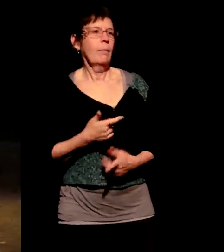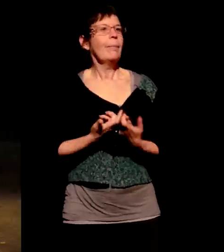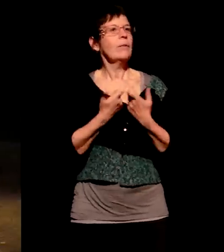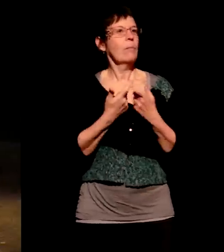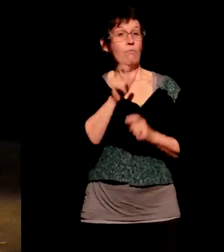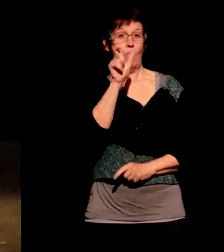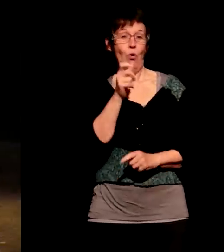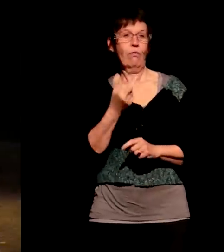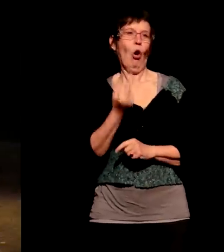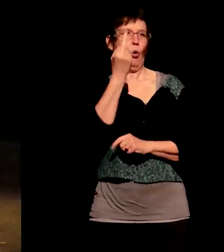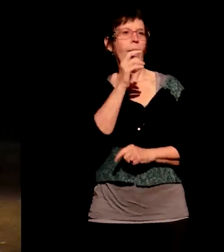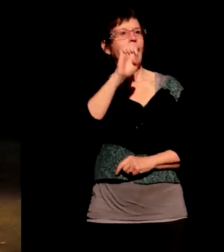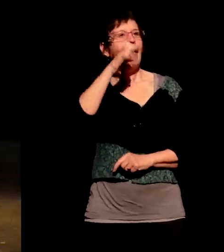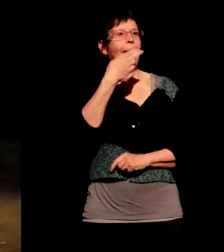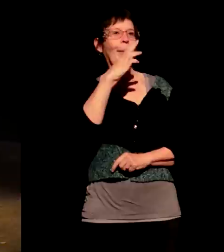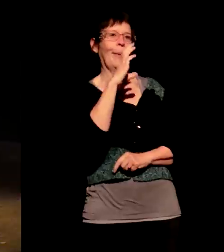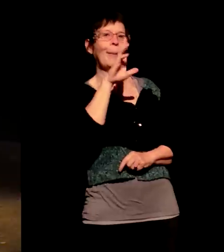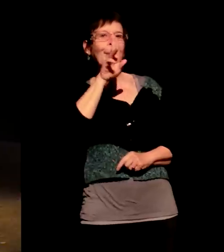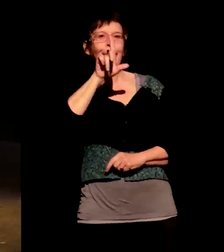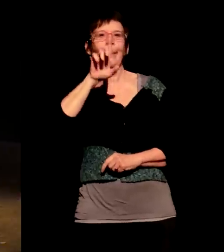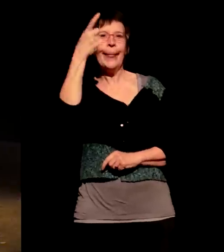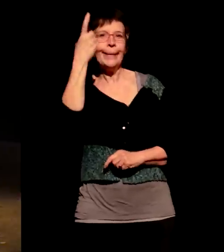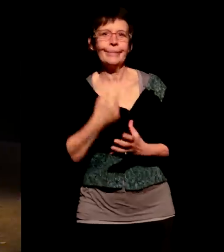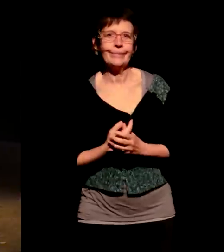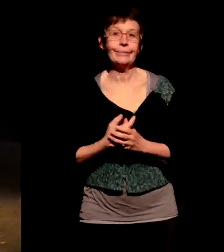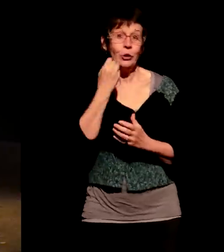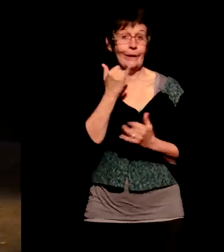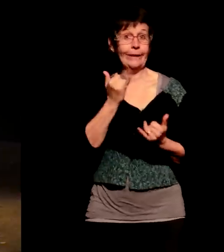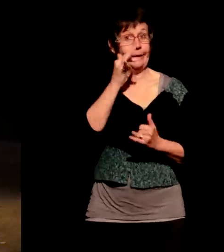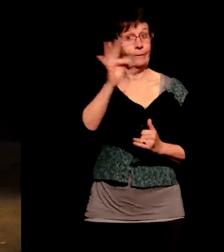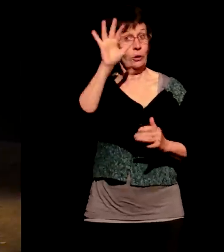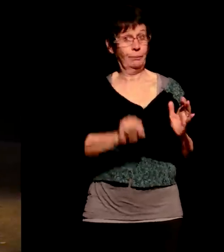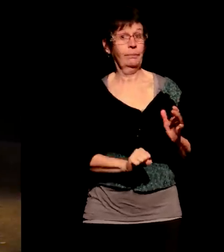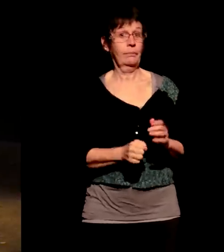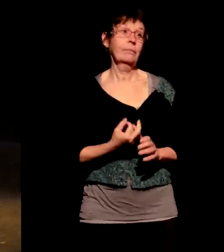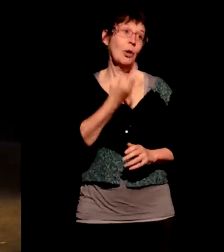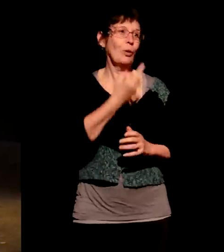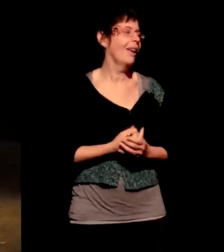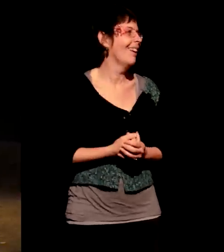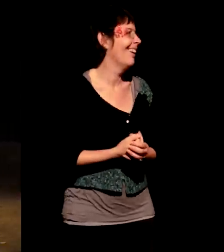enculé », qui est un terme vachement utilisé dans le sud de la France. « Enculé », ça se traduit